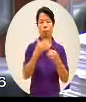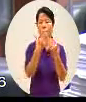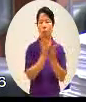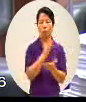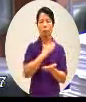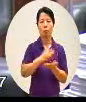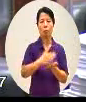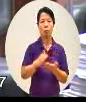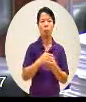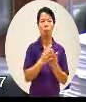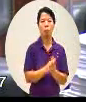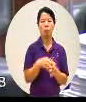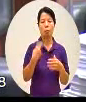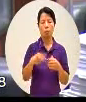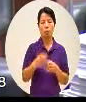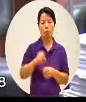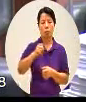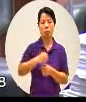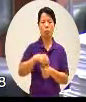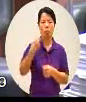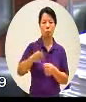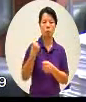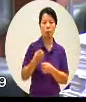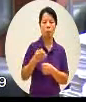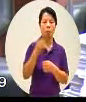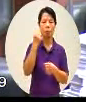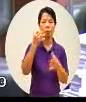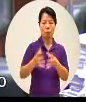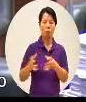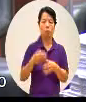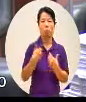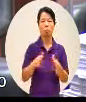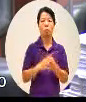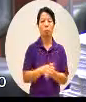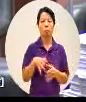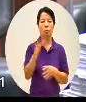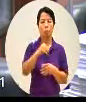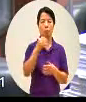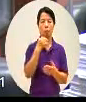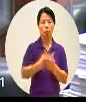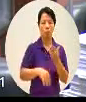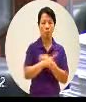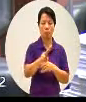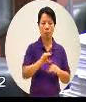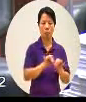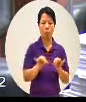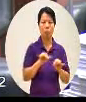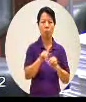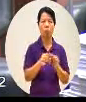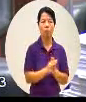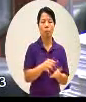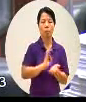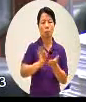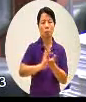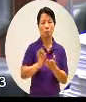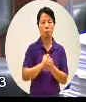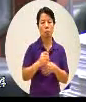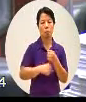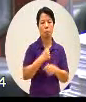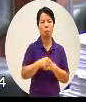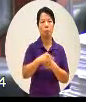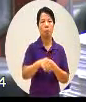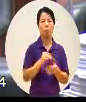无可能搁去学校啊嘛。那把这些地，你是要充分的把它活用起来，还是？